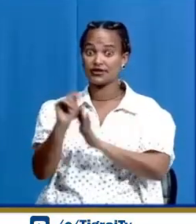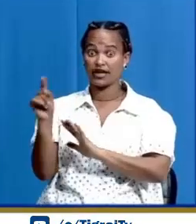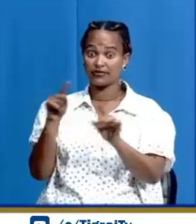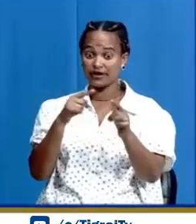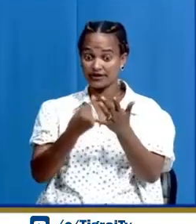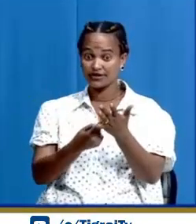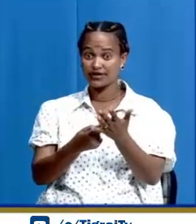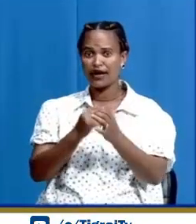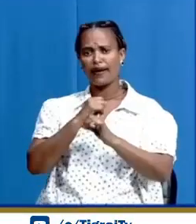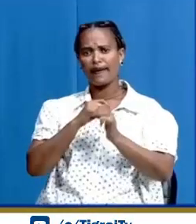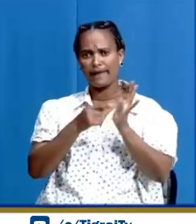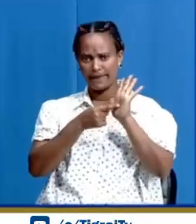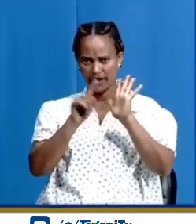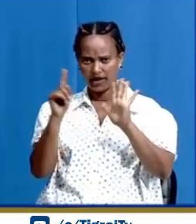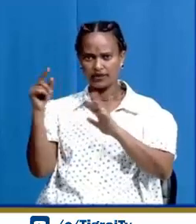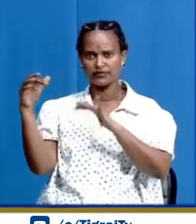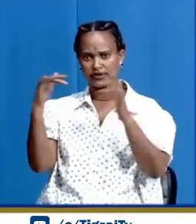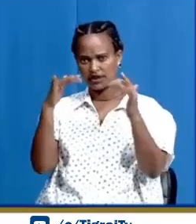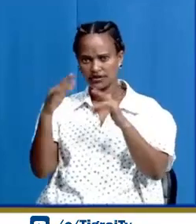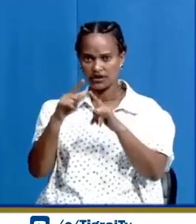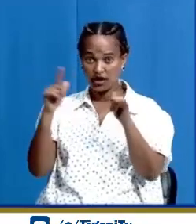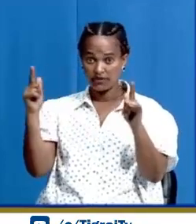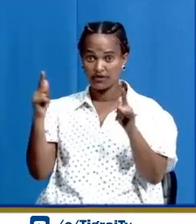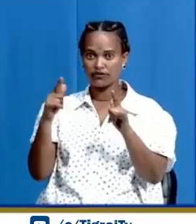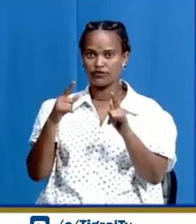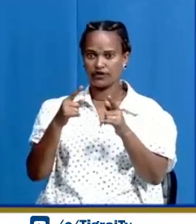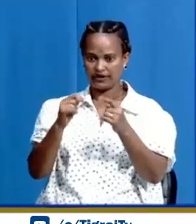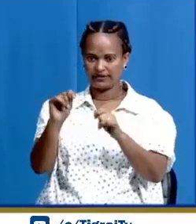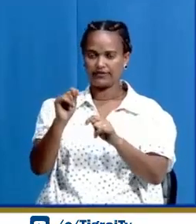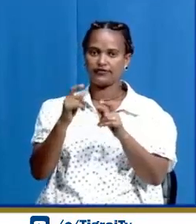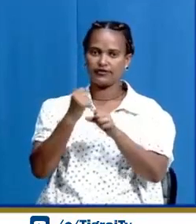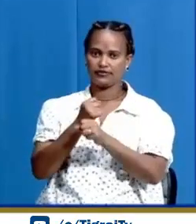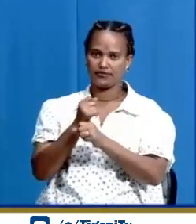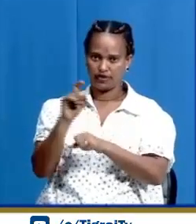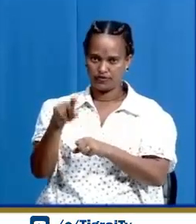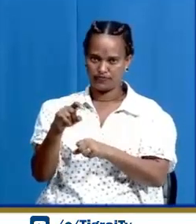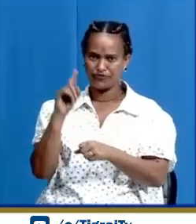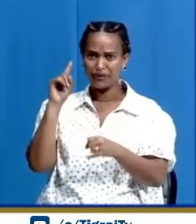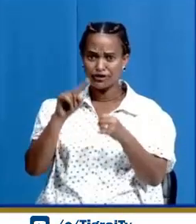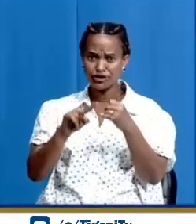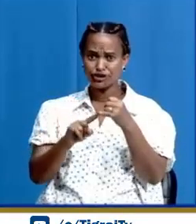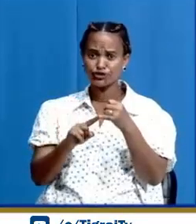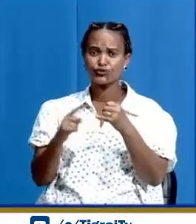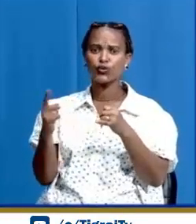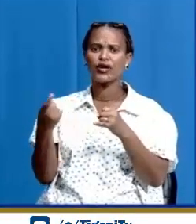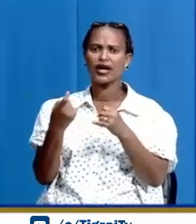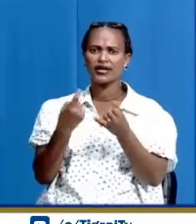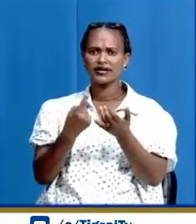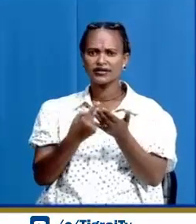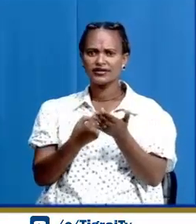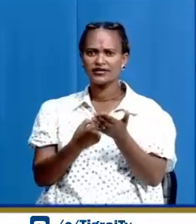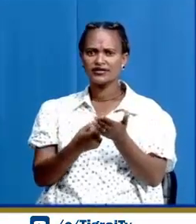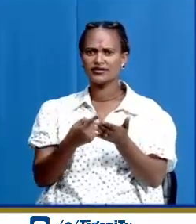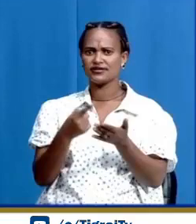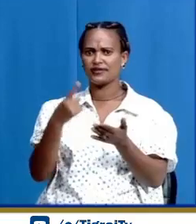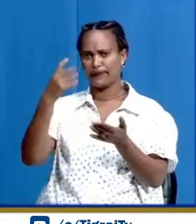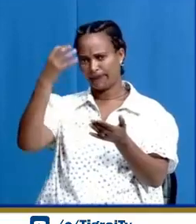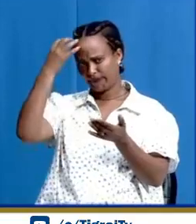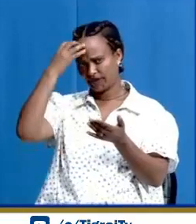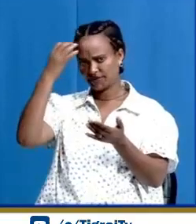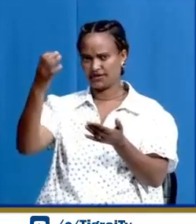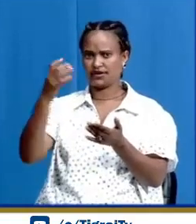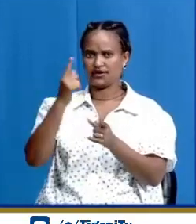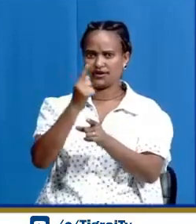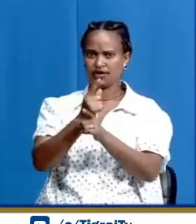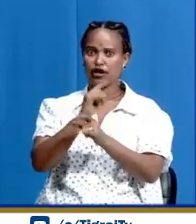ነዚ ኣብ ምቅላዕን ምቅላስን ኣድሂቡ ክነጥፍ ይግባእ ኢሎም። ናይ መጨረሽኡ ኮይና እያ ህንዲዚ ዝናዘዝልን ዓና መንግስትና እኒአና